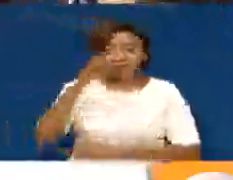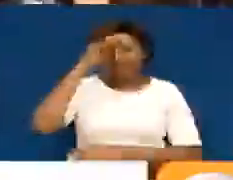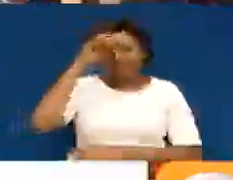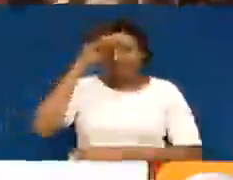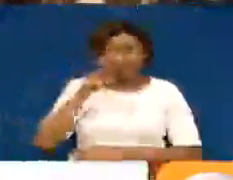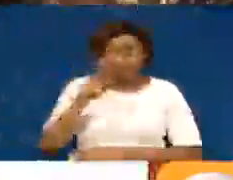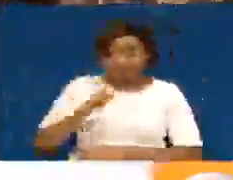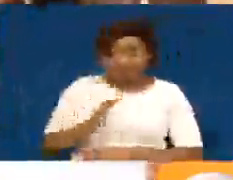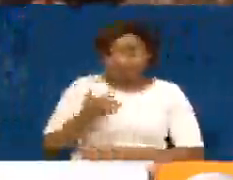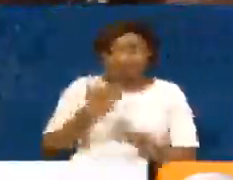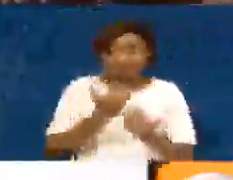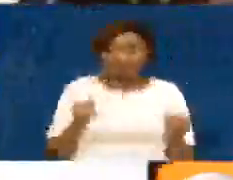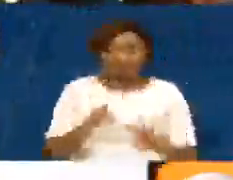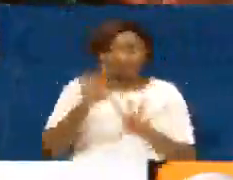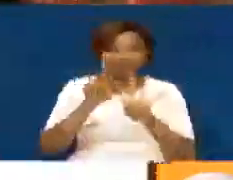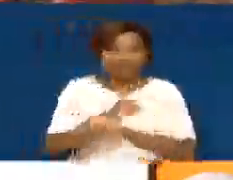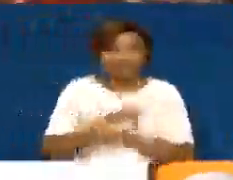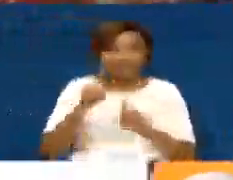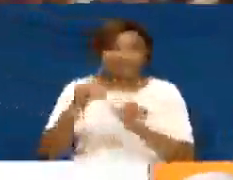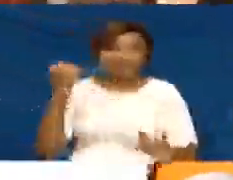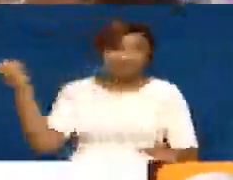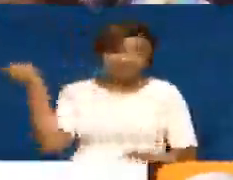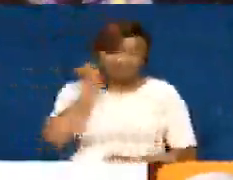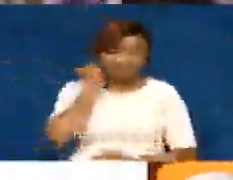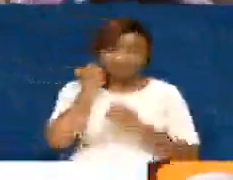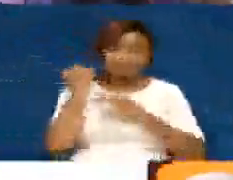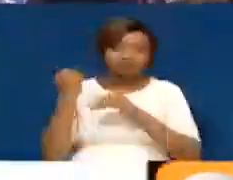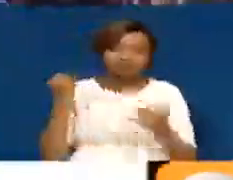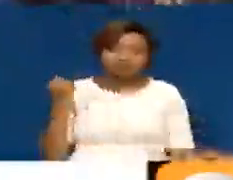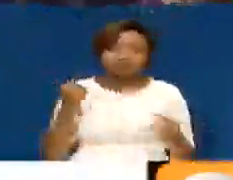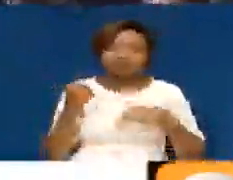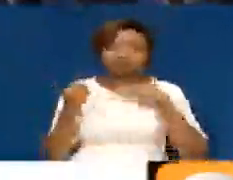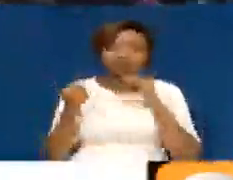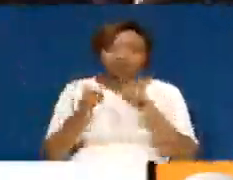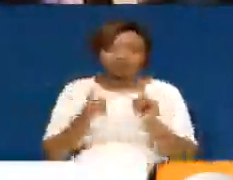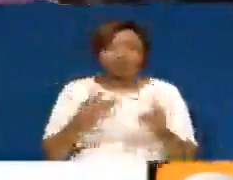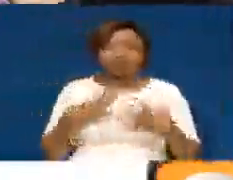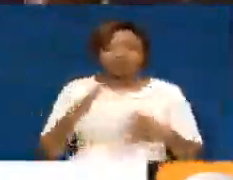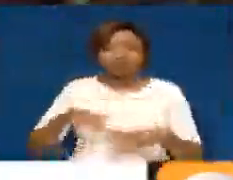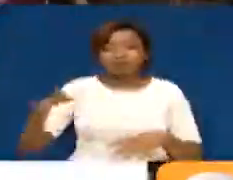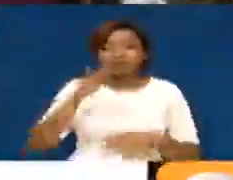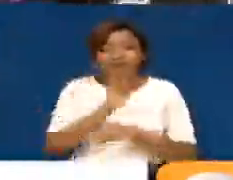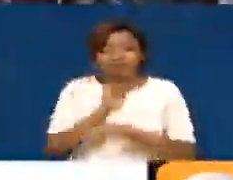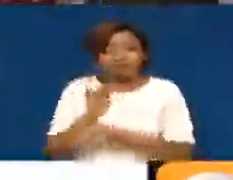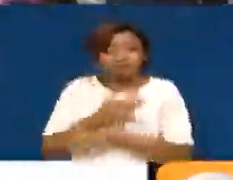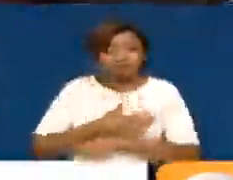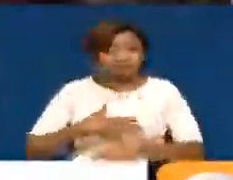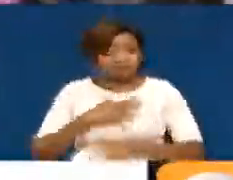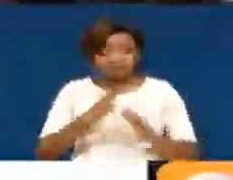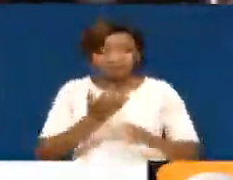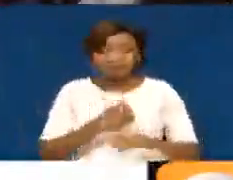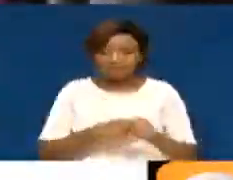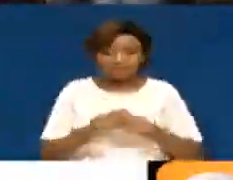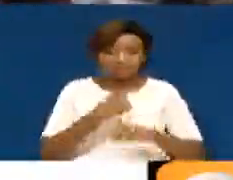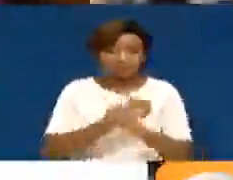mama wa watoto wanne, alidungwa kisu kwenye shingo na kufariki papo. Aidha, wakaazi wamewataka walinda usalama kuwa chonjo na kuwakabili watu